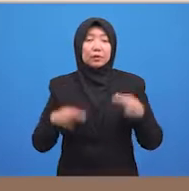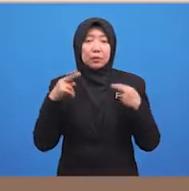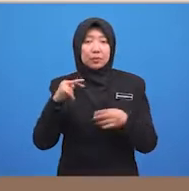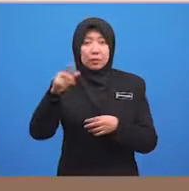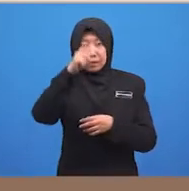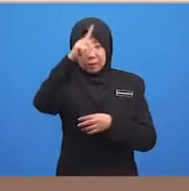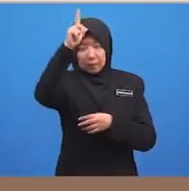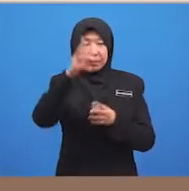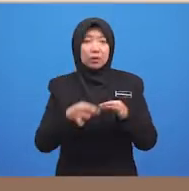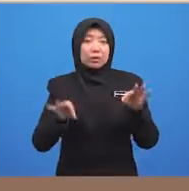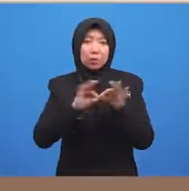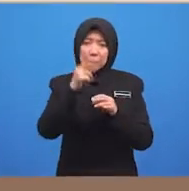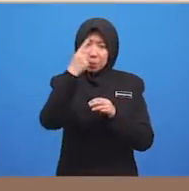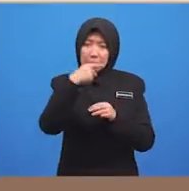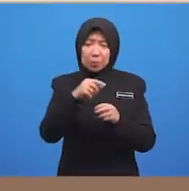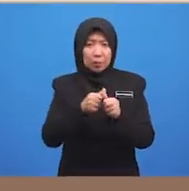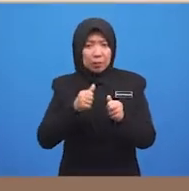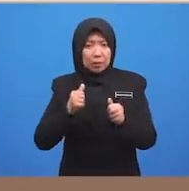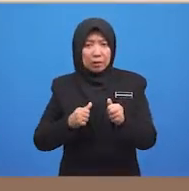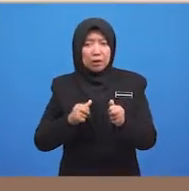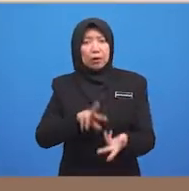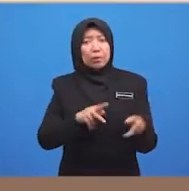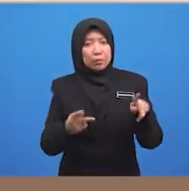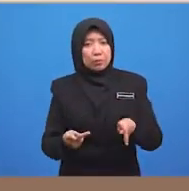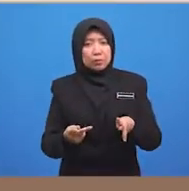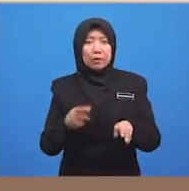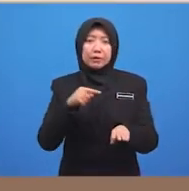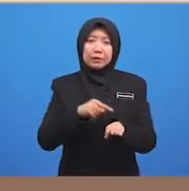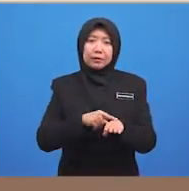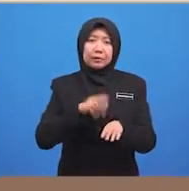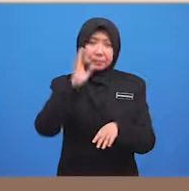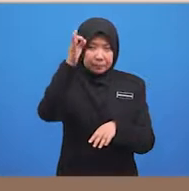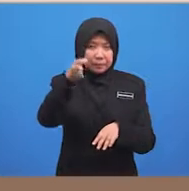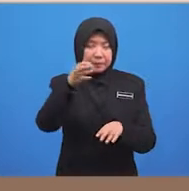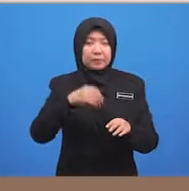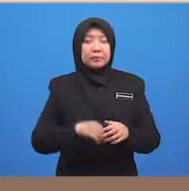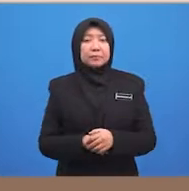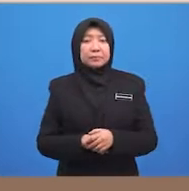adalah penting untuk mengelakkan kepupusan di masa hadapan.